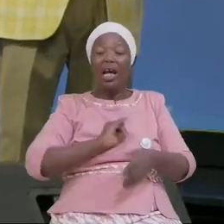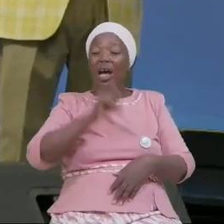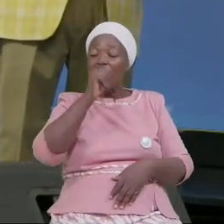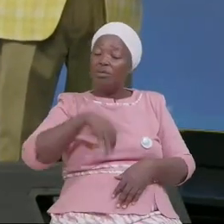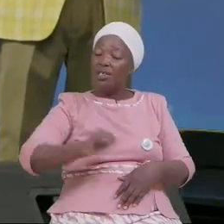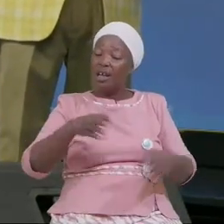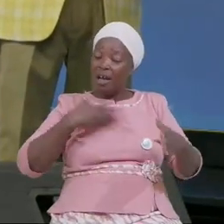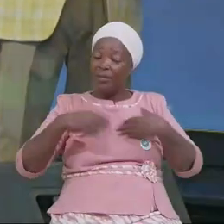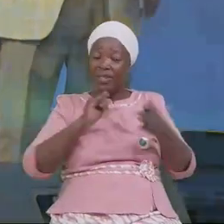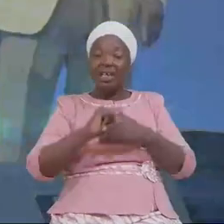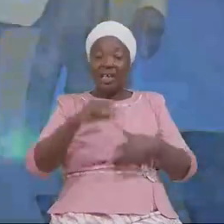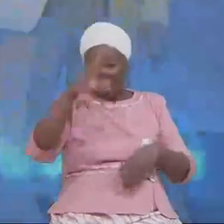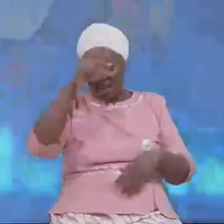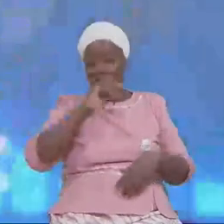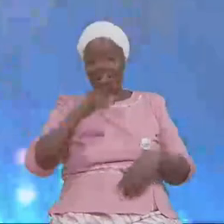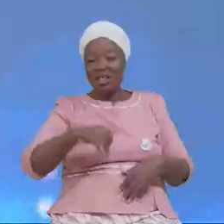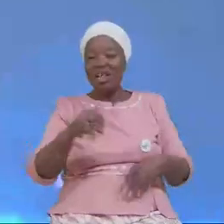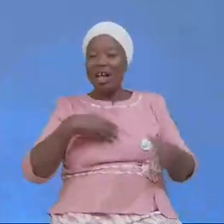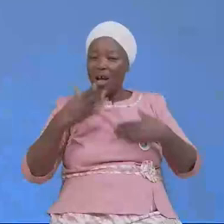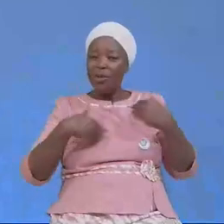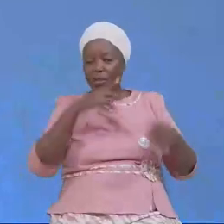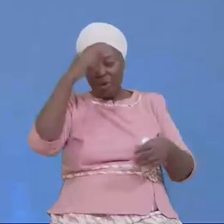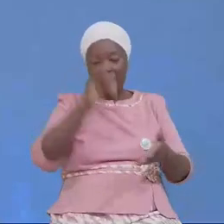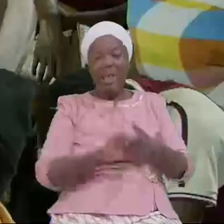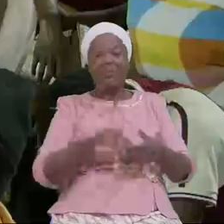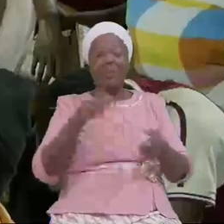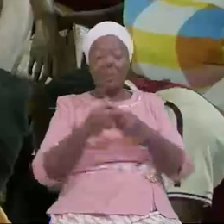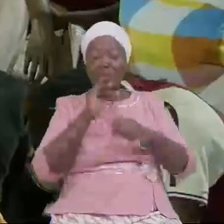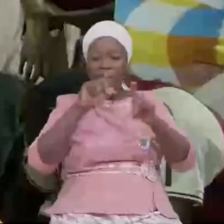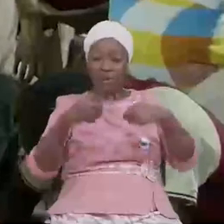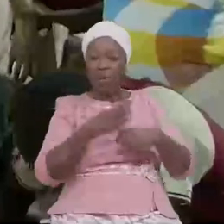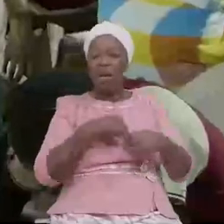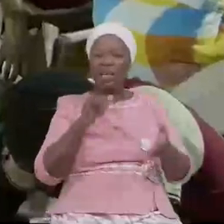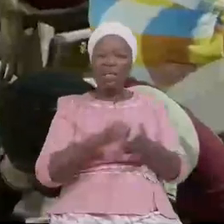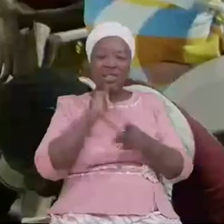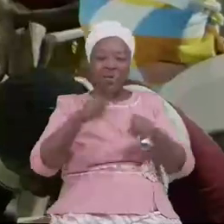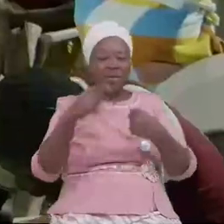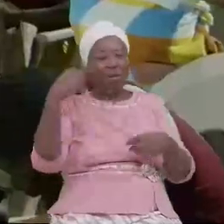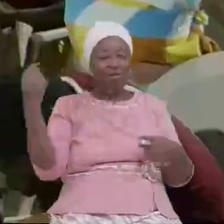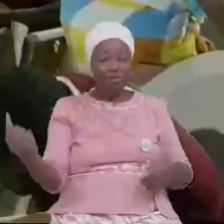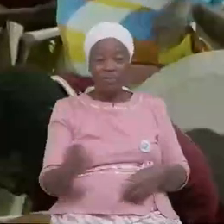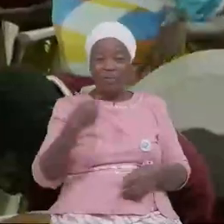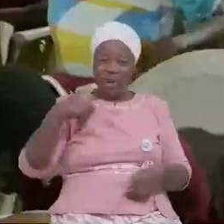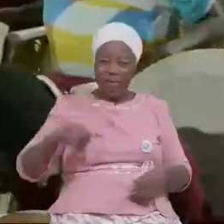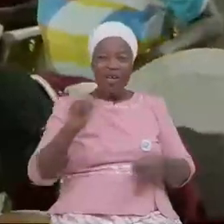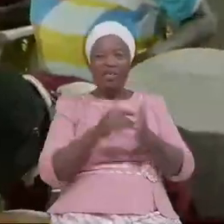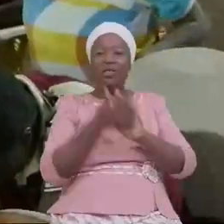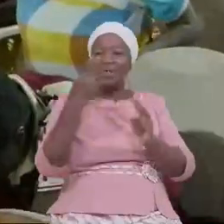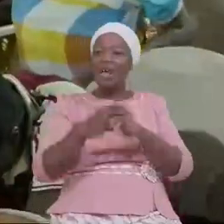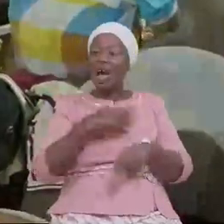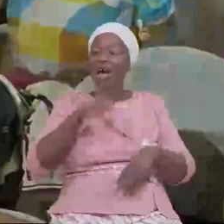le problème là est ôté et c'est ôté à jamais. Et vos problèmes ce